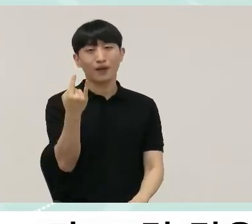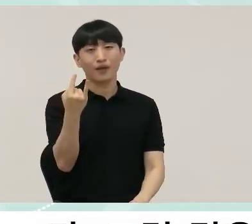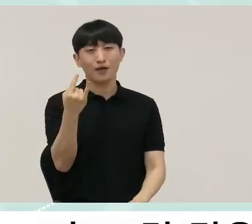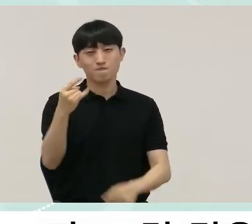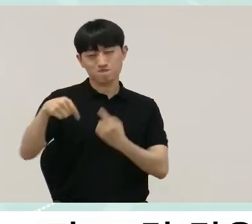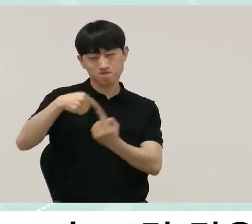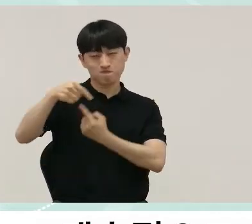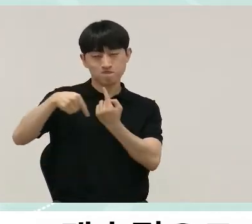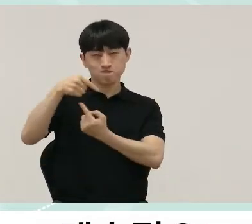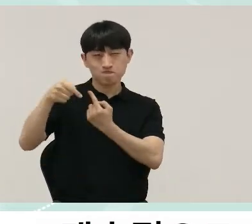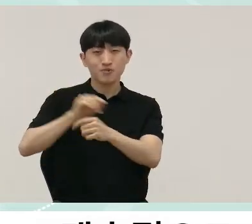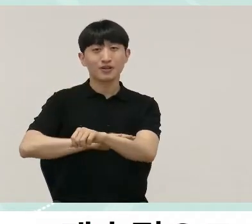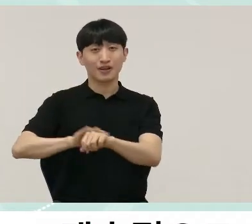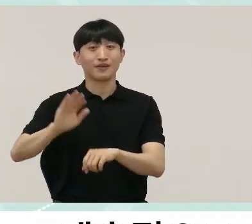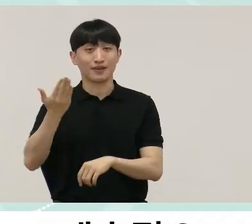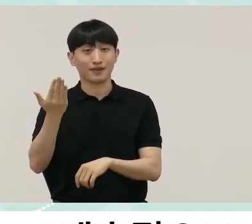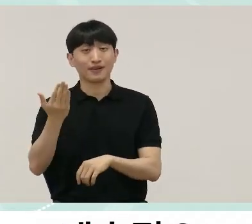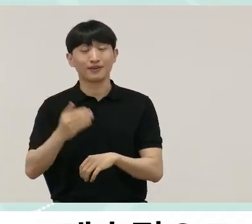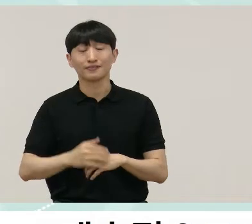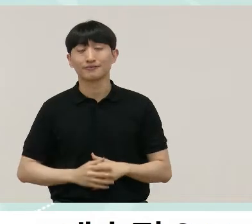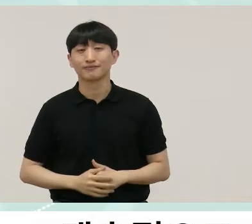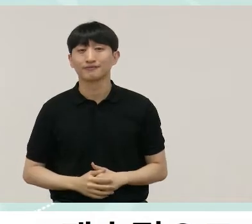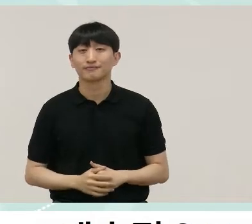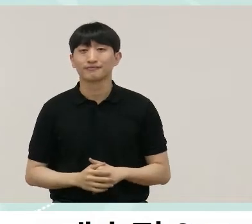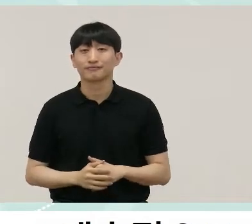재활이 그만큼 중요하다고 할 수 있습니다.